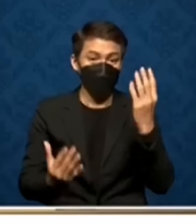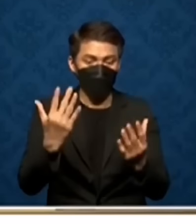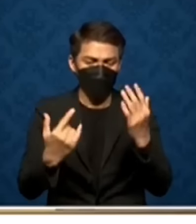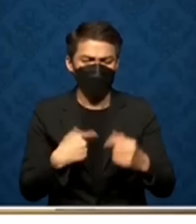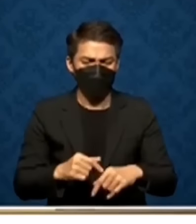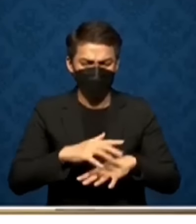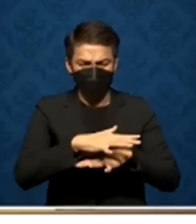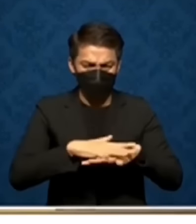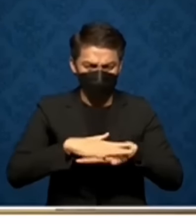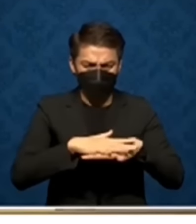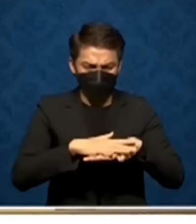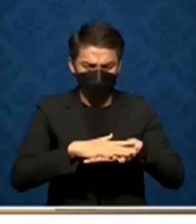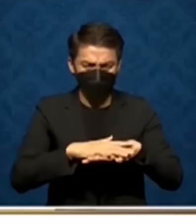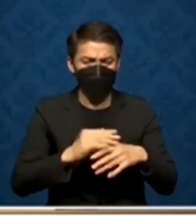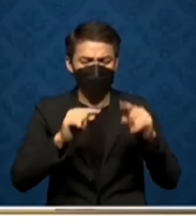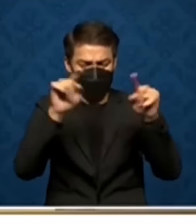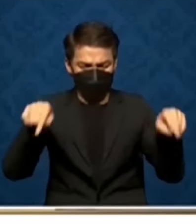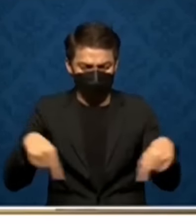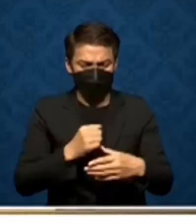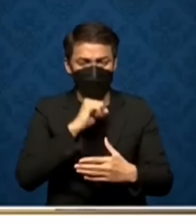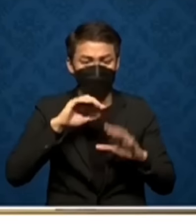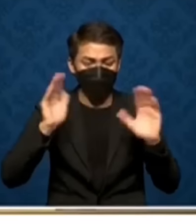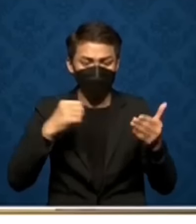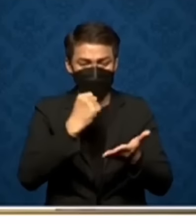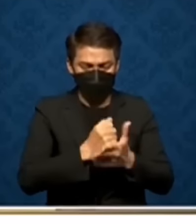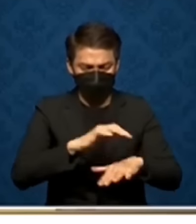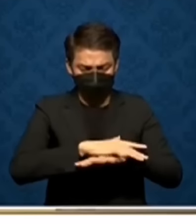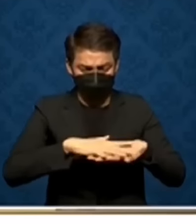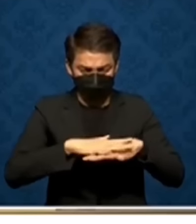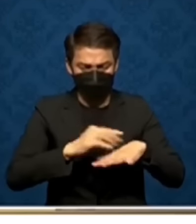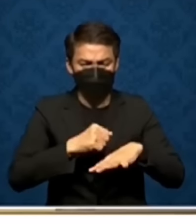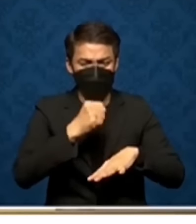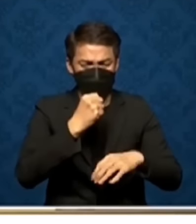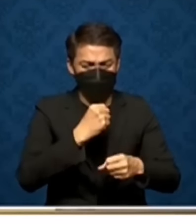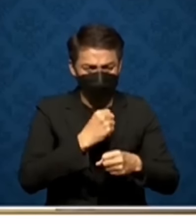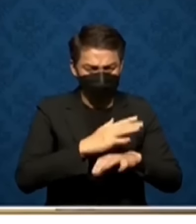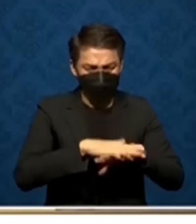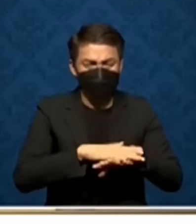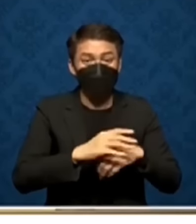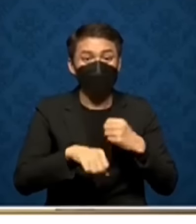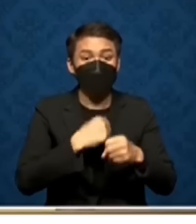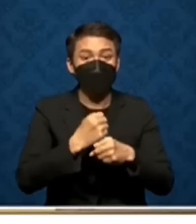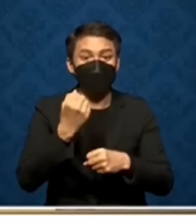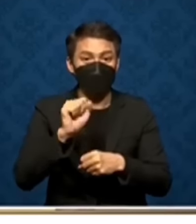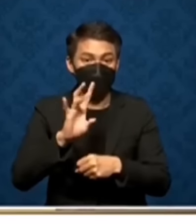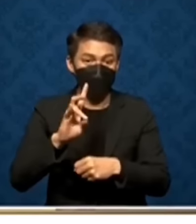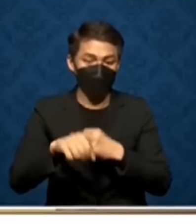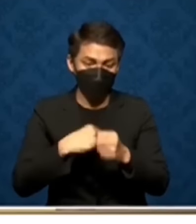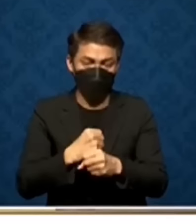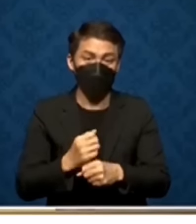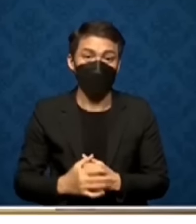มา17ปีแล้วก็ทำหนังสือผมเห็นหนังสือส่งไปทั้งท่านนายกท่านประธานแล้ววัน